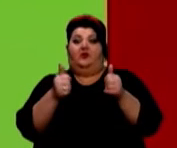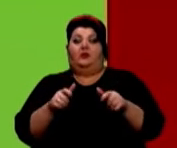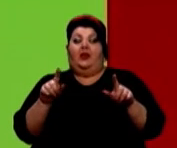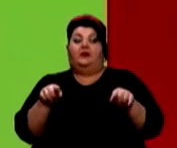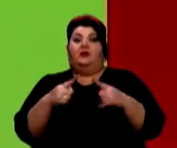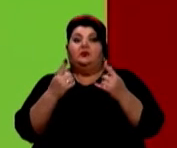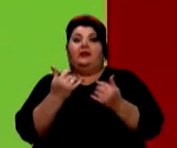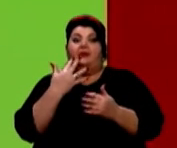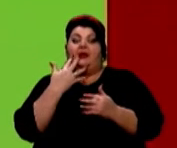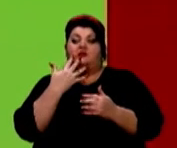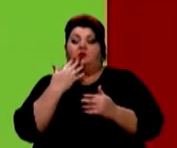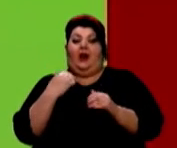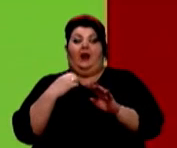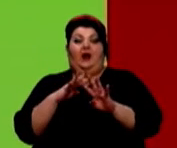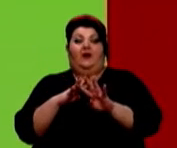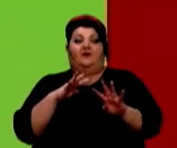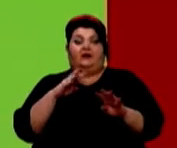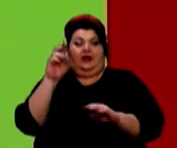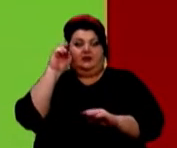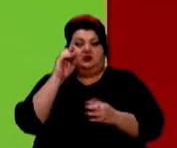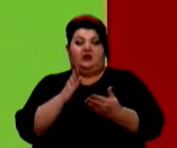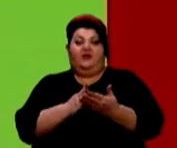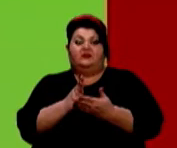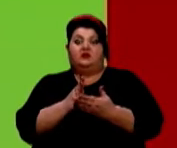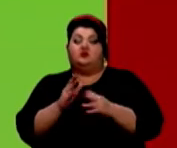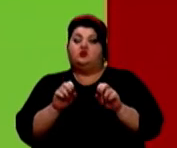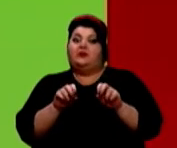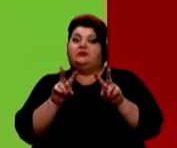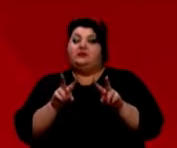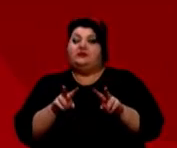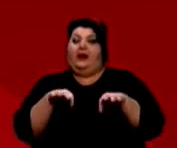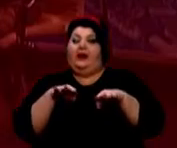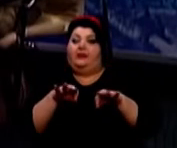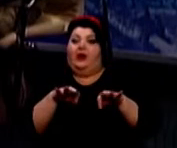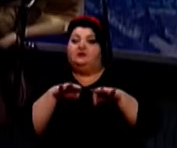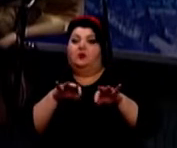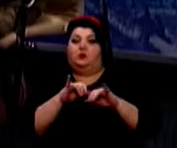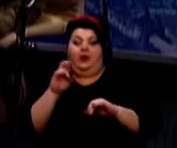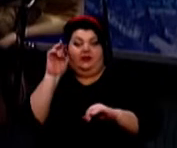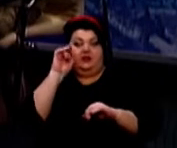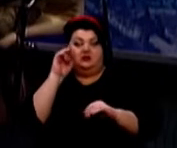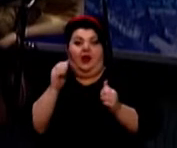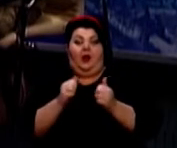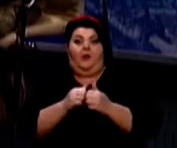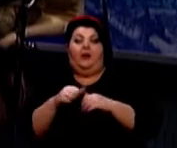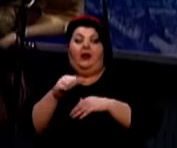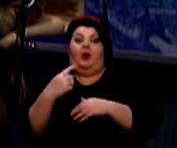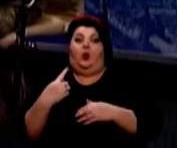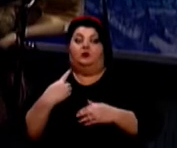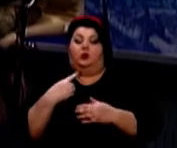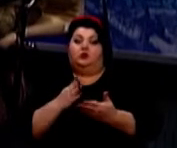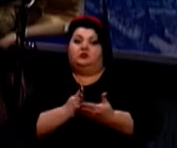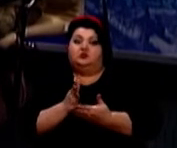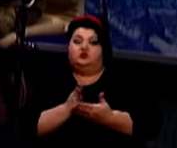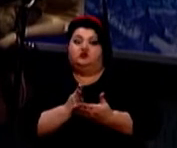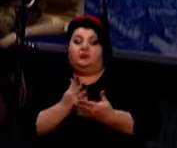це Національної гвардії України, Державної служби спеціального транспорту і Державної прикордонної служби.